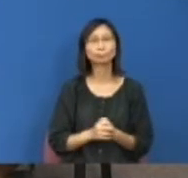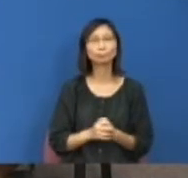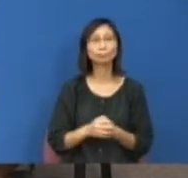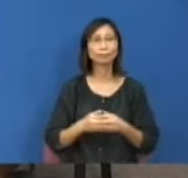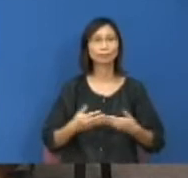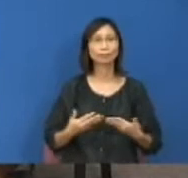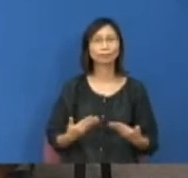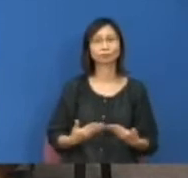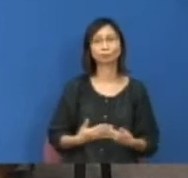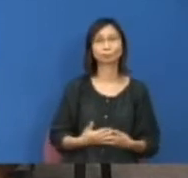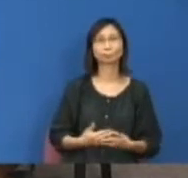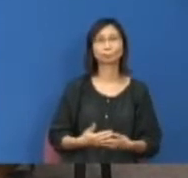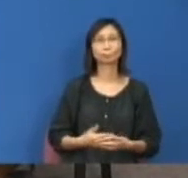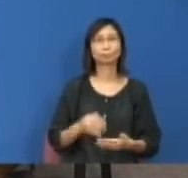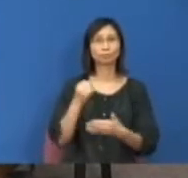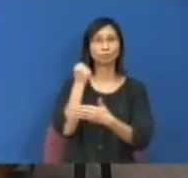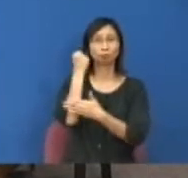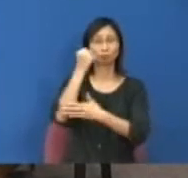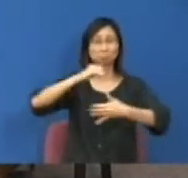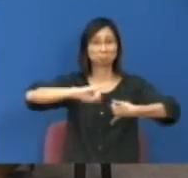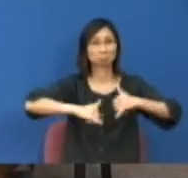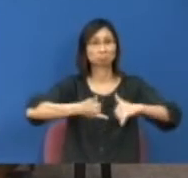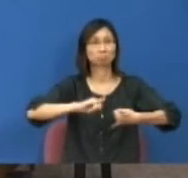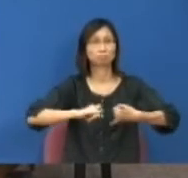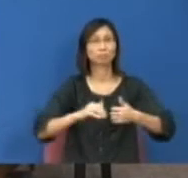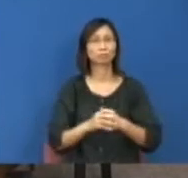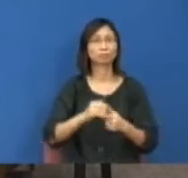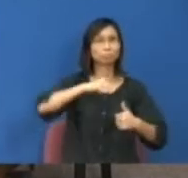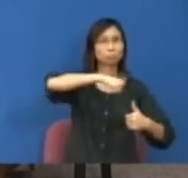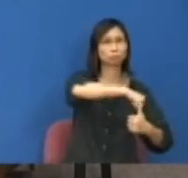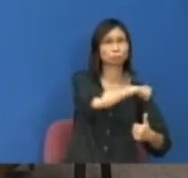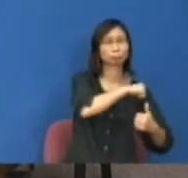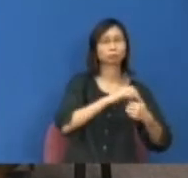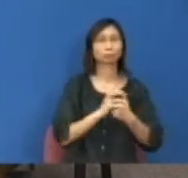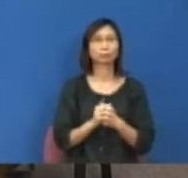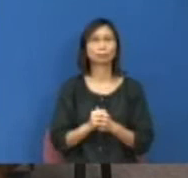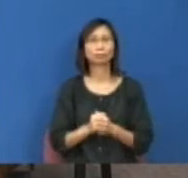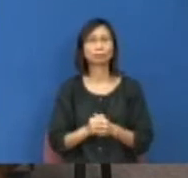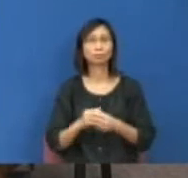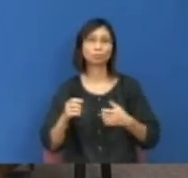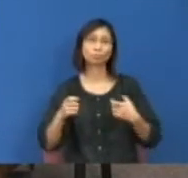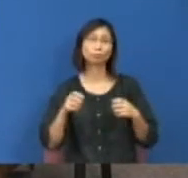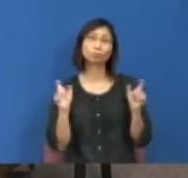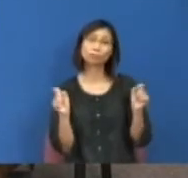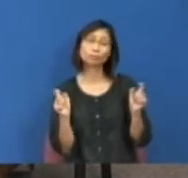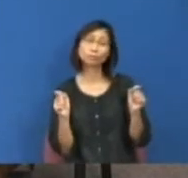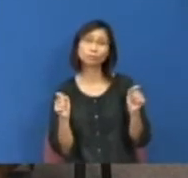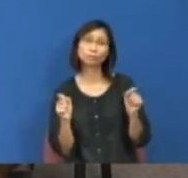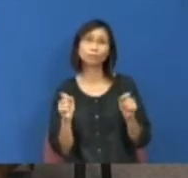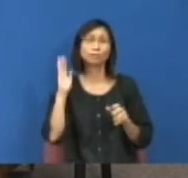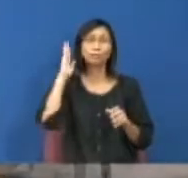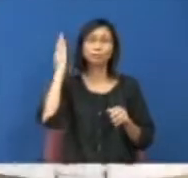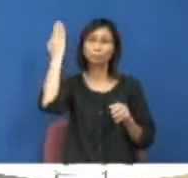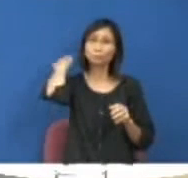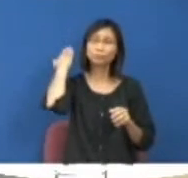係暴力抗爭嘅權利同埋意義，同今日提倡暴力抗爭咧係兩回事。即係理論